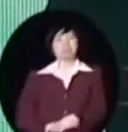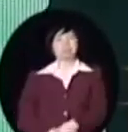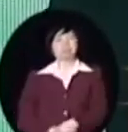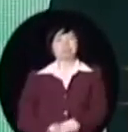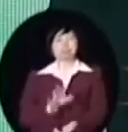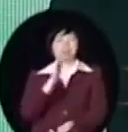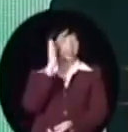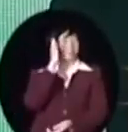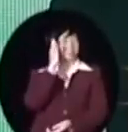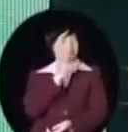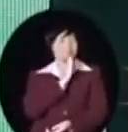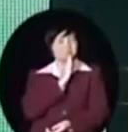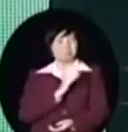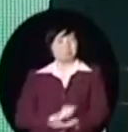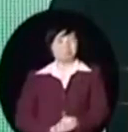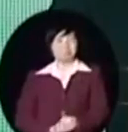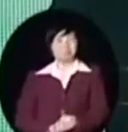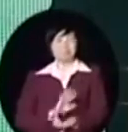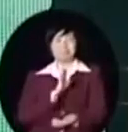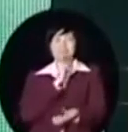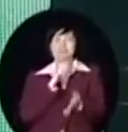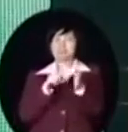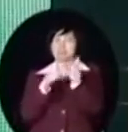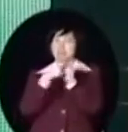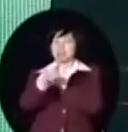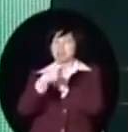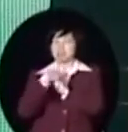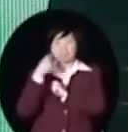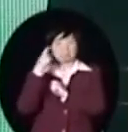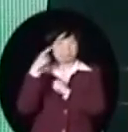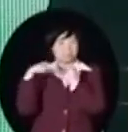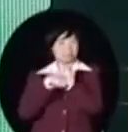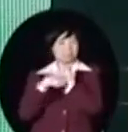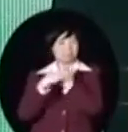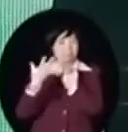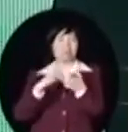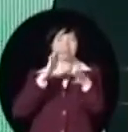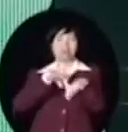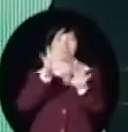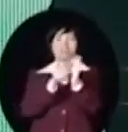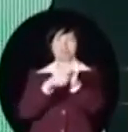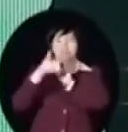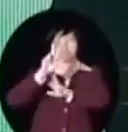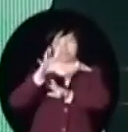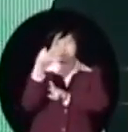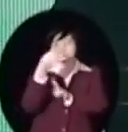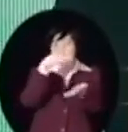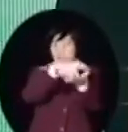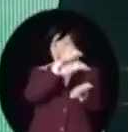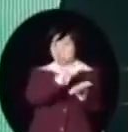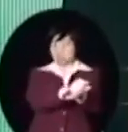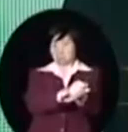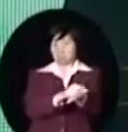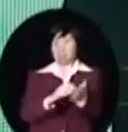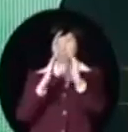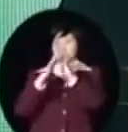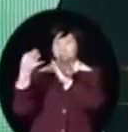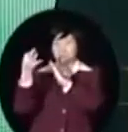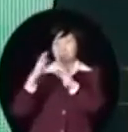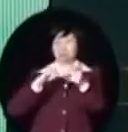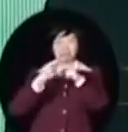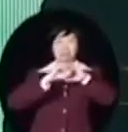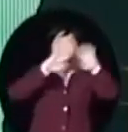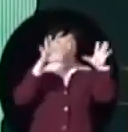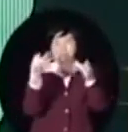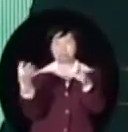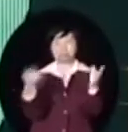非常复杂的问题。当然，长远来看啊，实价登录，然后实价课税啊，市价等于公告地价啊，未来我们